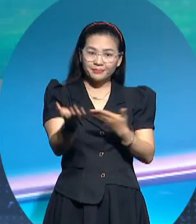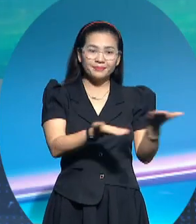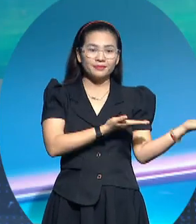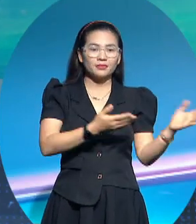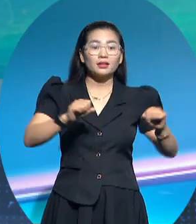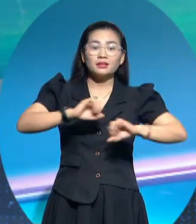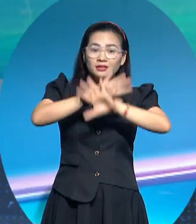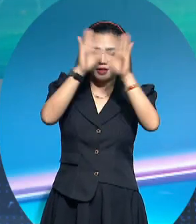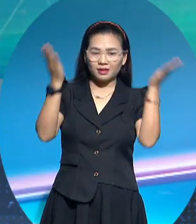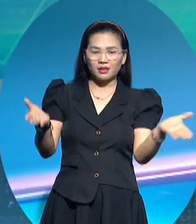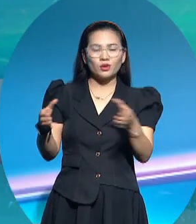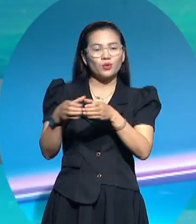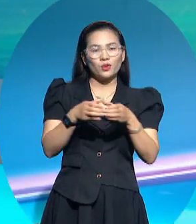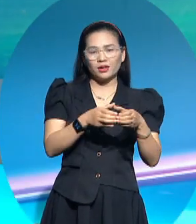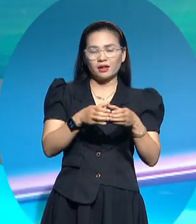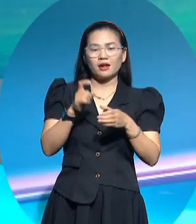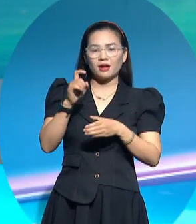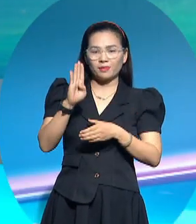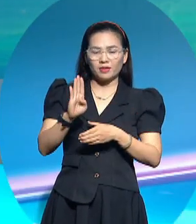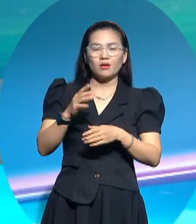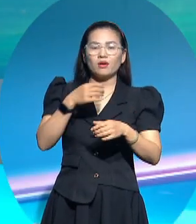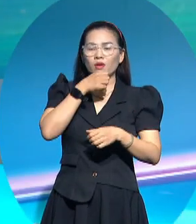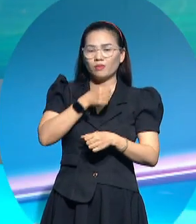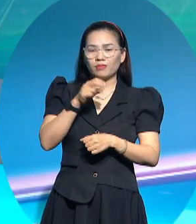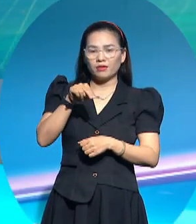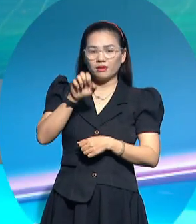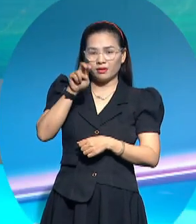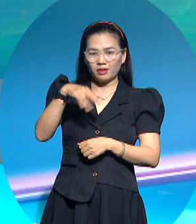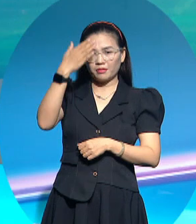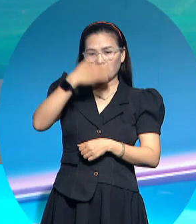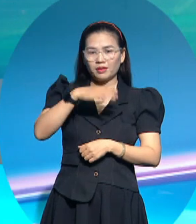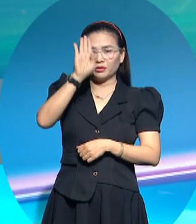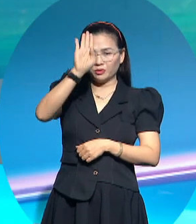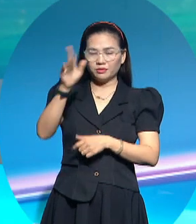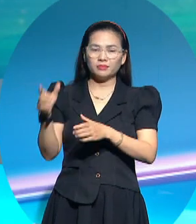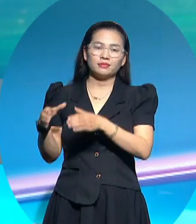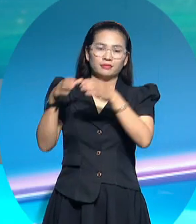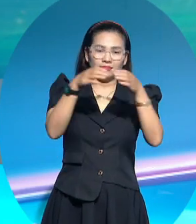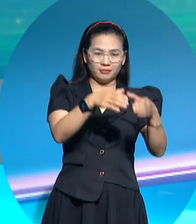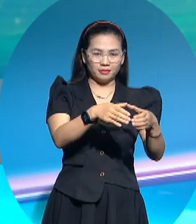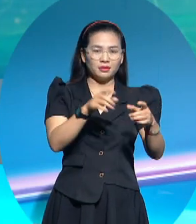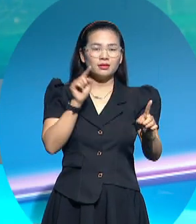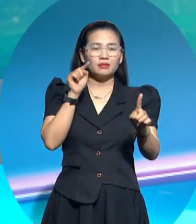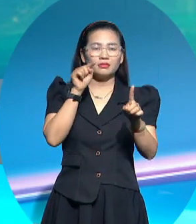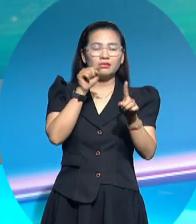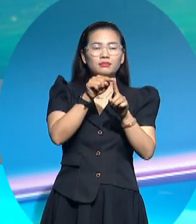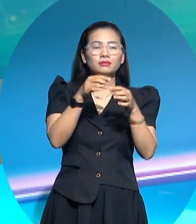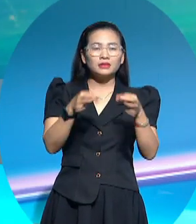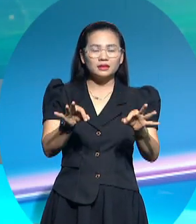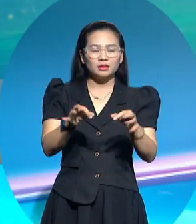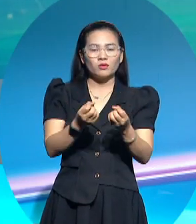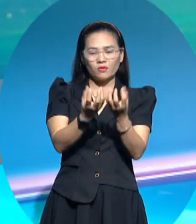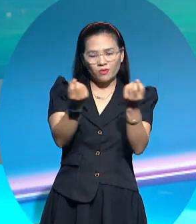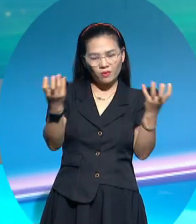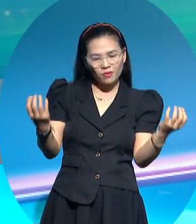Sáng nay Đoàn đại biểu thành phố Hồ Chí Minh do đồng chí Nguyễn Văn Nên ủy viên bộ chính trị Bí thư Thành ủy Thành phố Hồ Chí Minh làm trưởng đoàn đã đến dân hương dân hoa